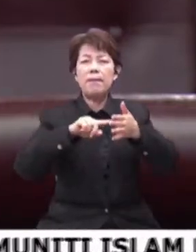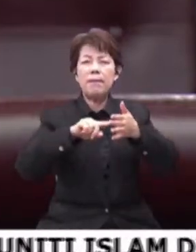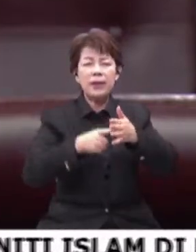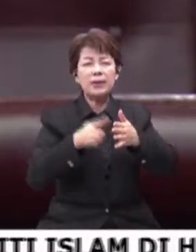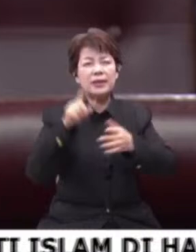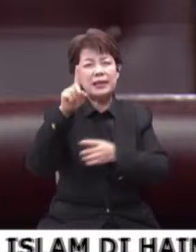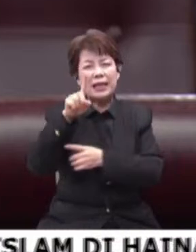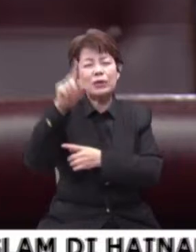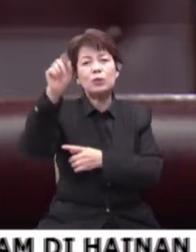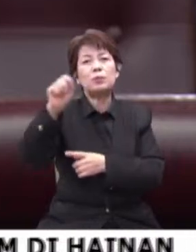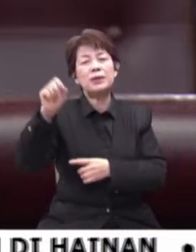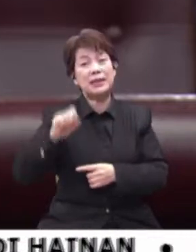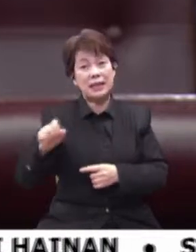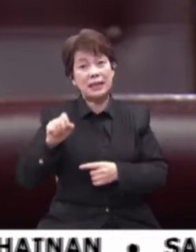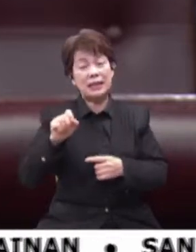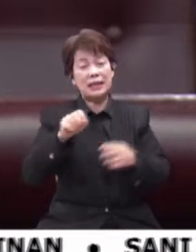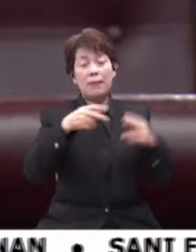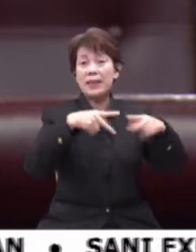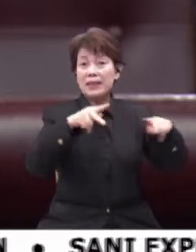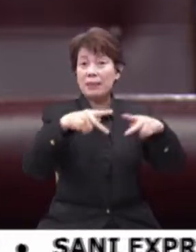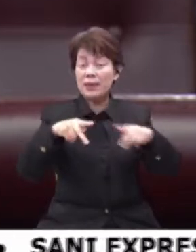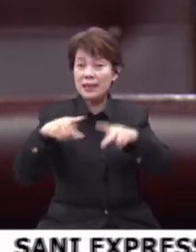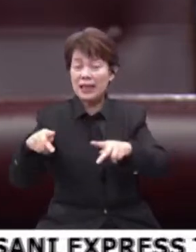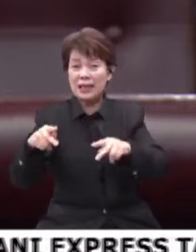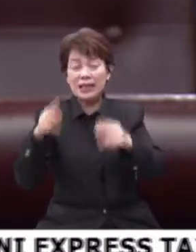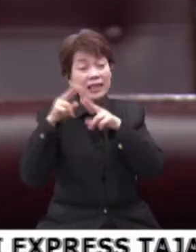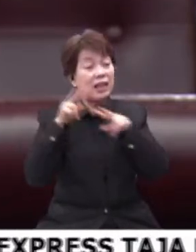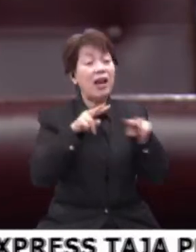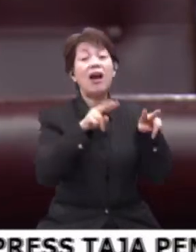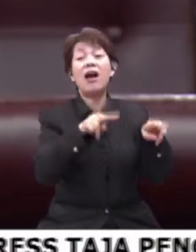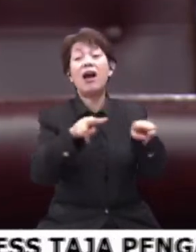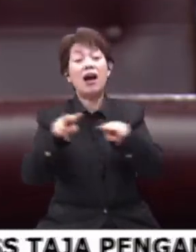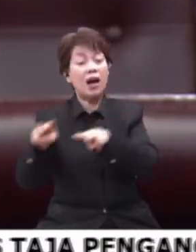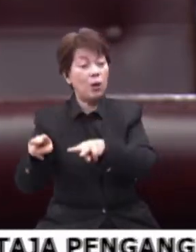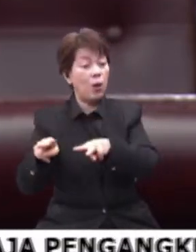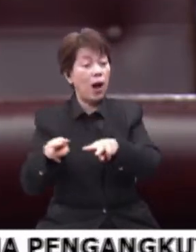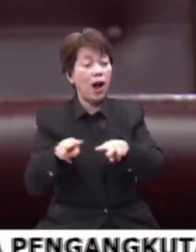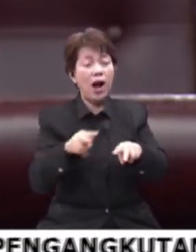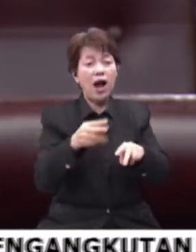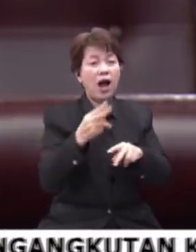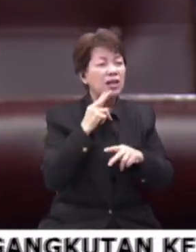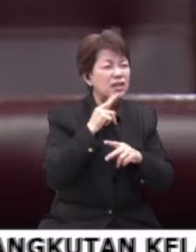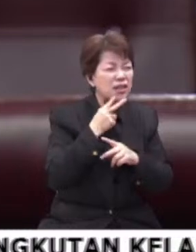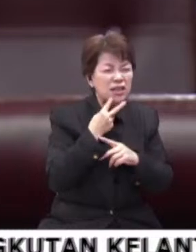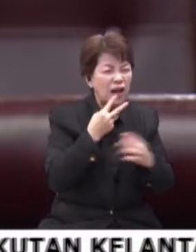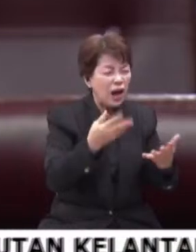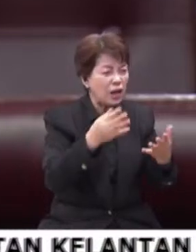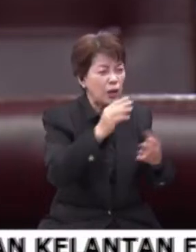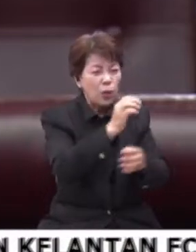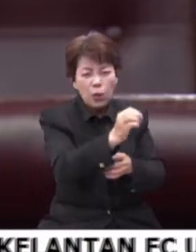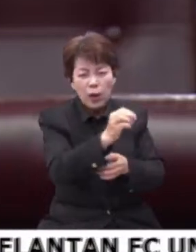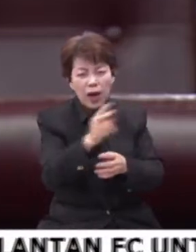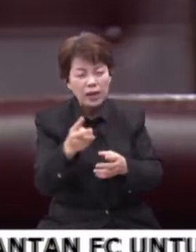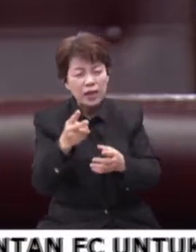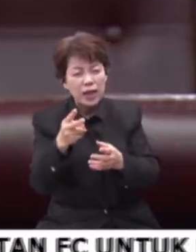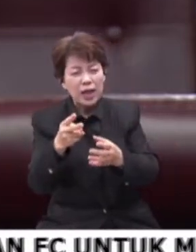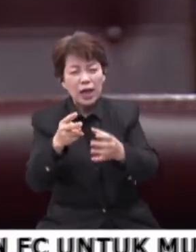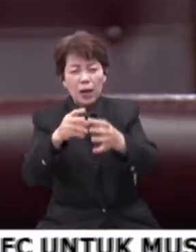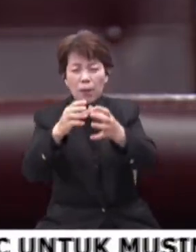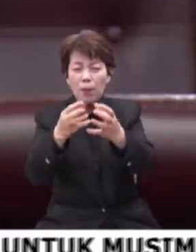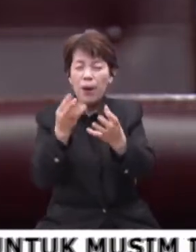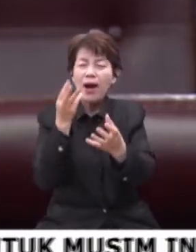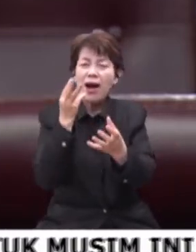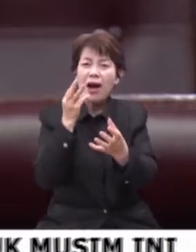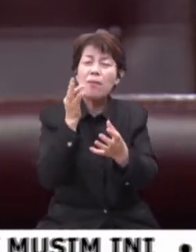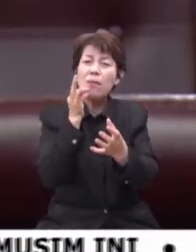kita pergi ke pasar-pasal kita lihat saya Gening buah organik dan sebagainya terlalu banyak sebab itu mereka